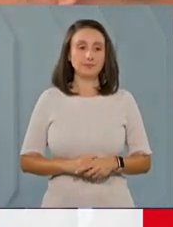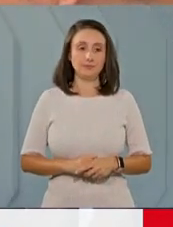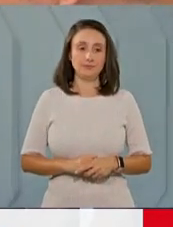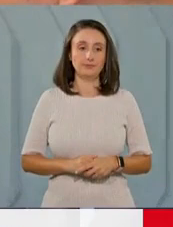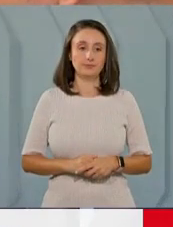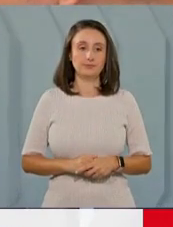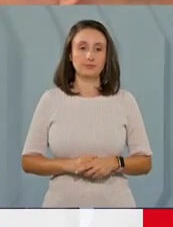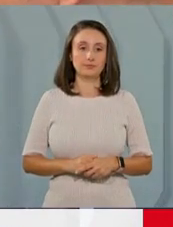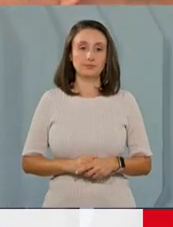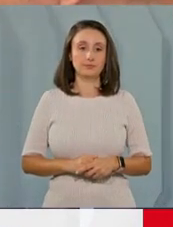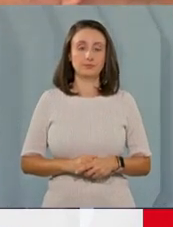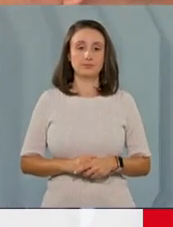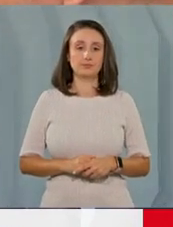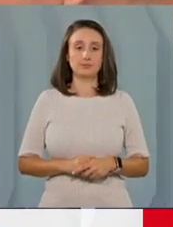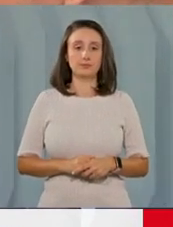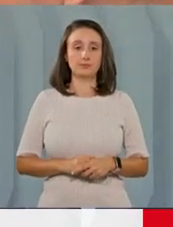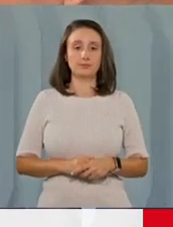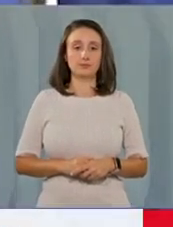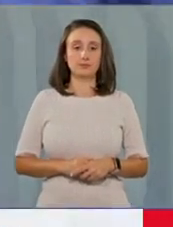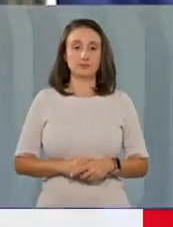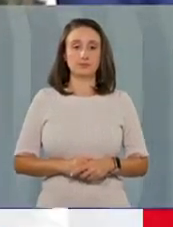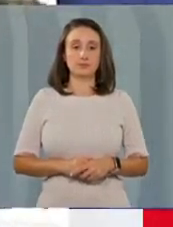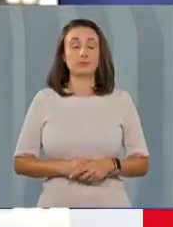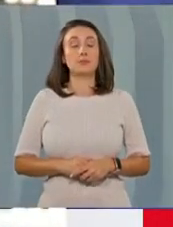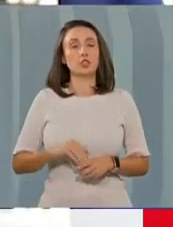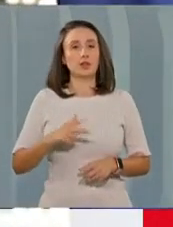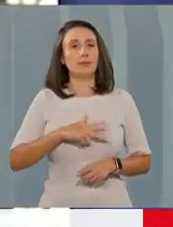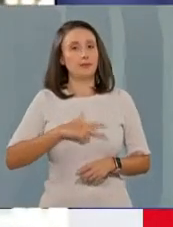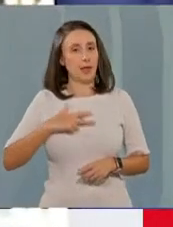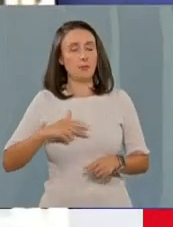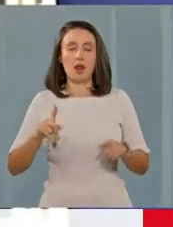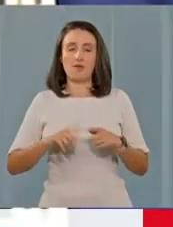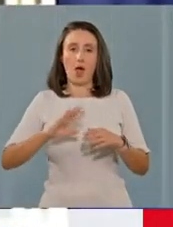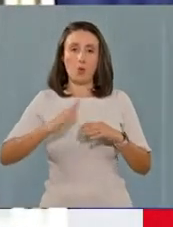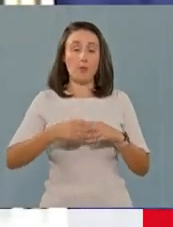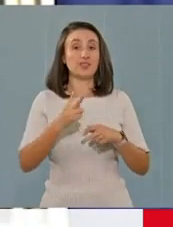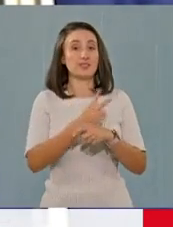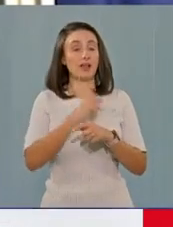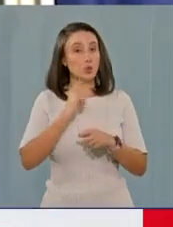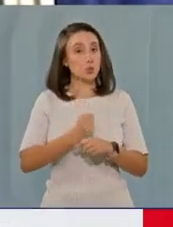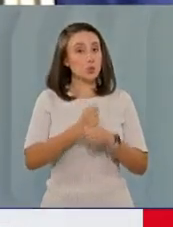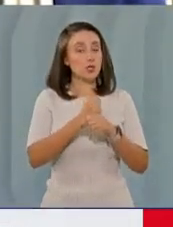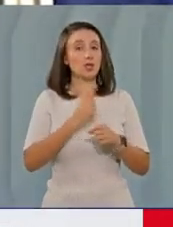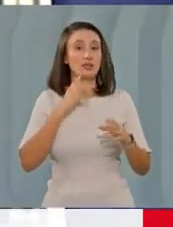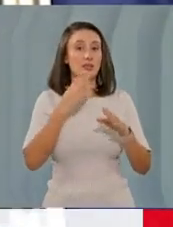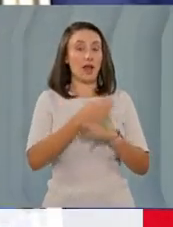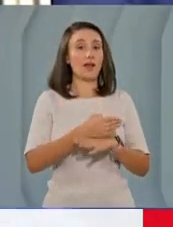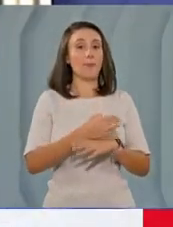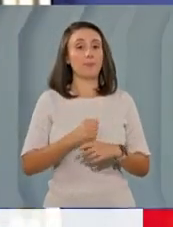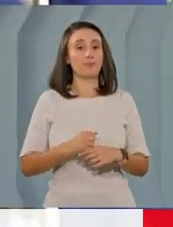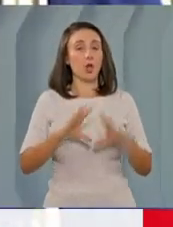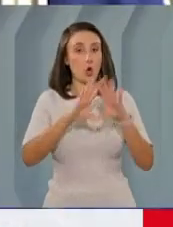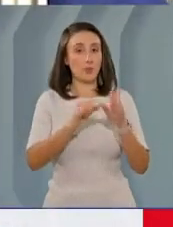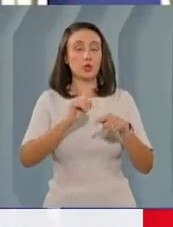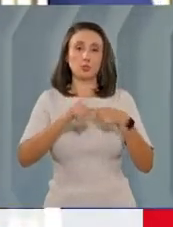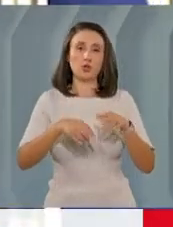de Cooperare și Dezvoltare Economică. Și Danemarca se alătură statelor care susțin aderarea României la spațiul Schengen,